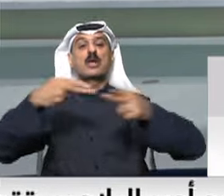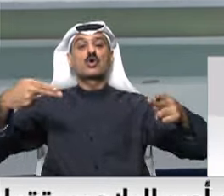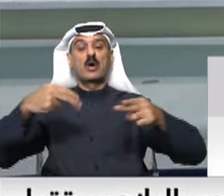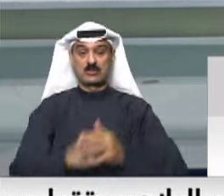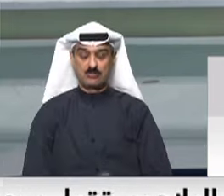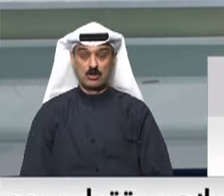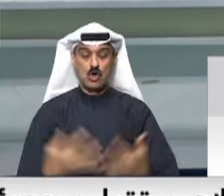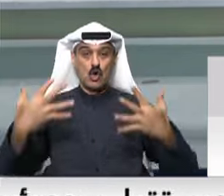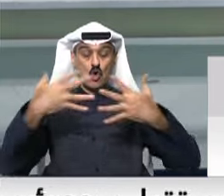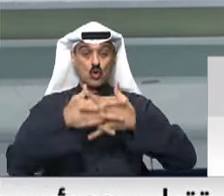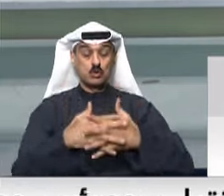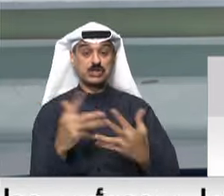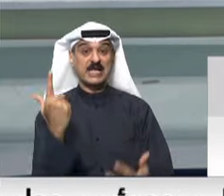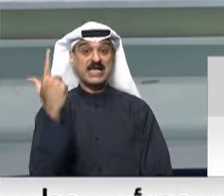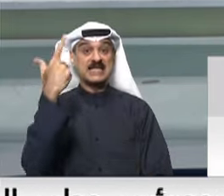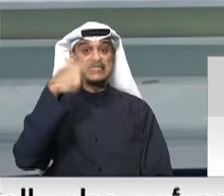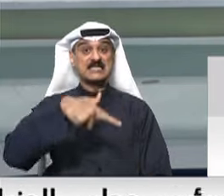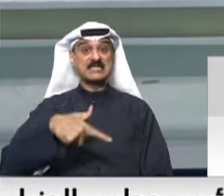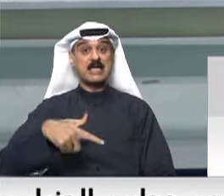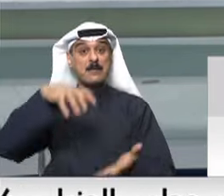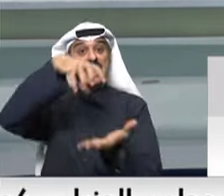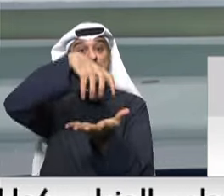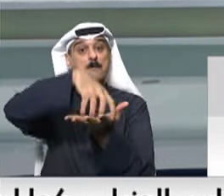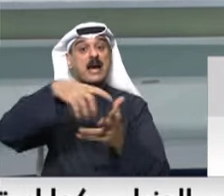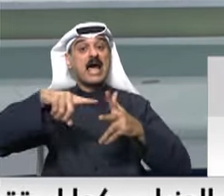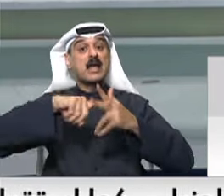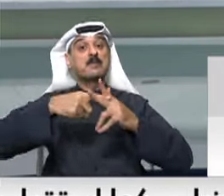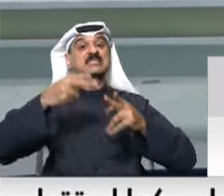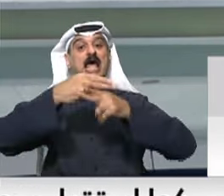بمشاركة أكثر من 70 مصنعا كويتيا.